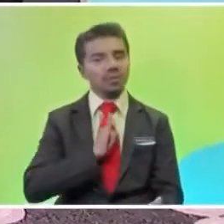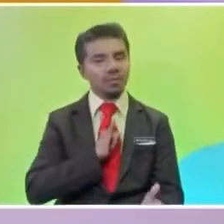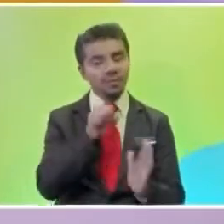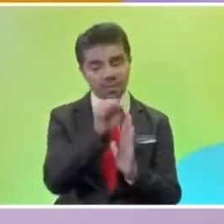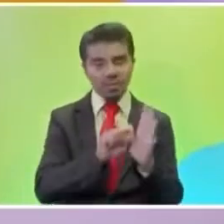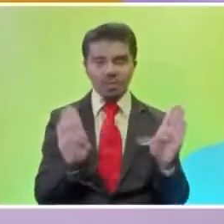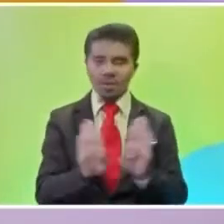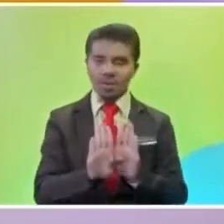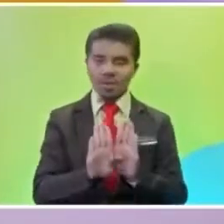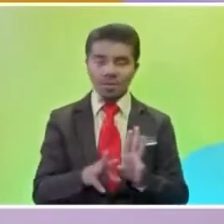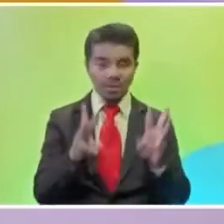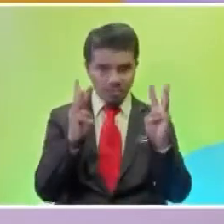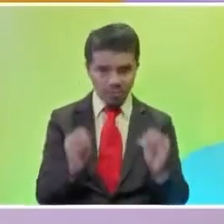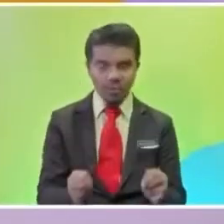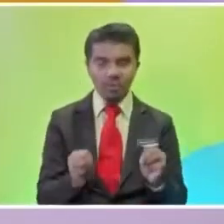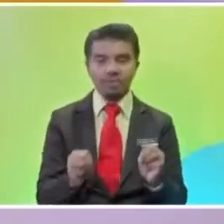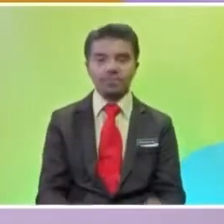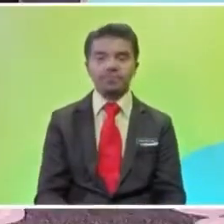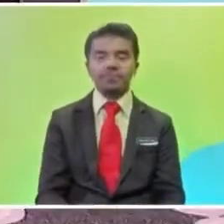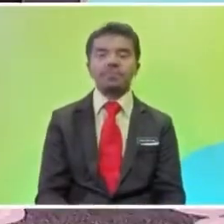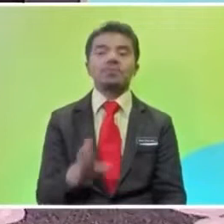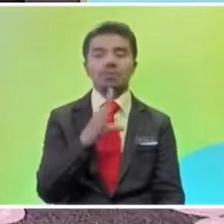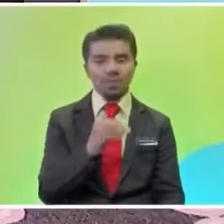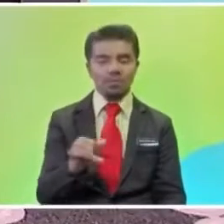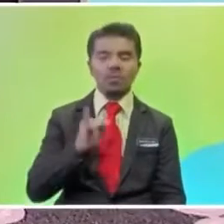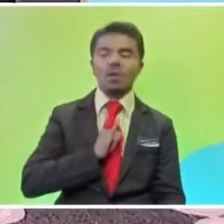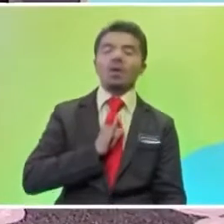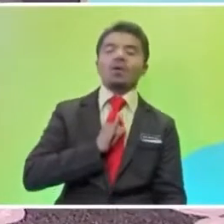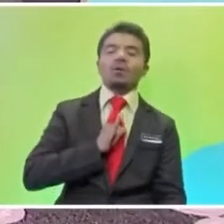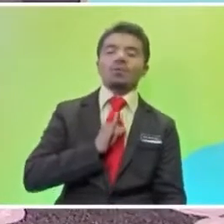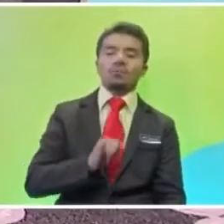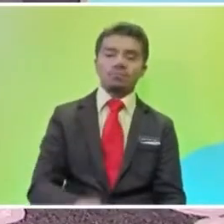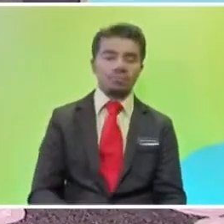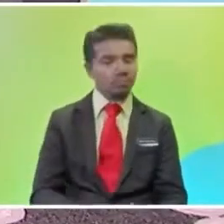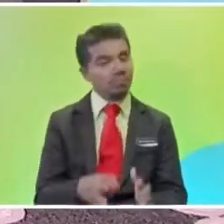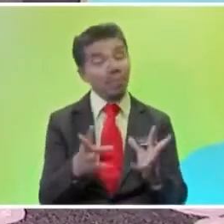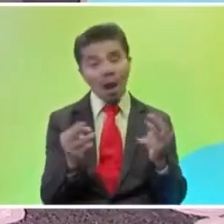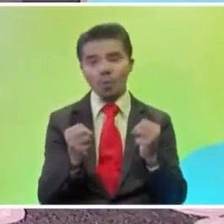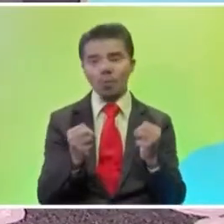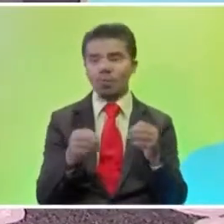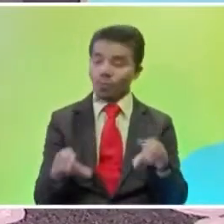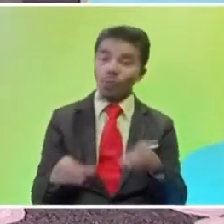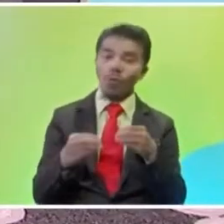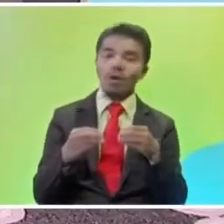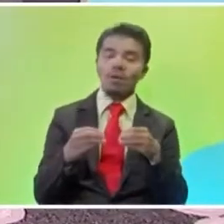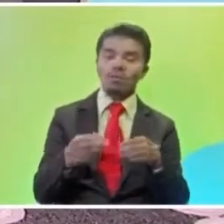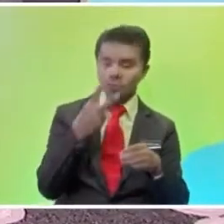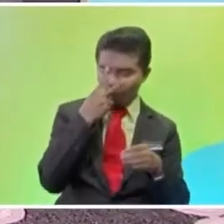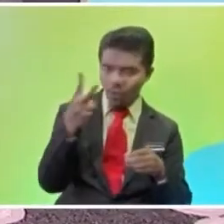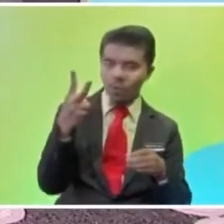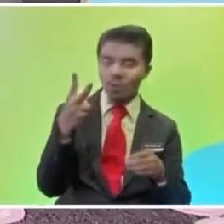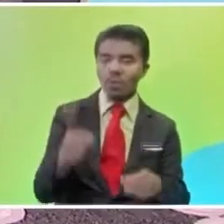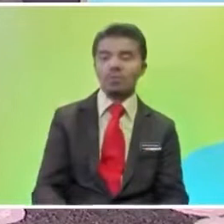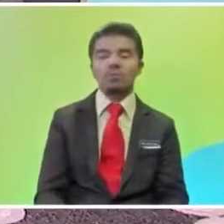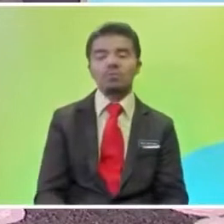dengan murid-murid yang hebat karya mereka betul sebenarnya keren maksud zaman kita dulu kaifan Bila kita tengok hasil kerja kawan-kawan kita